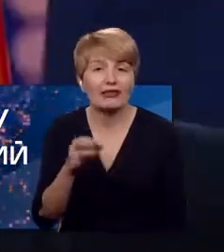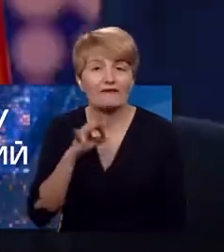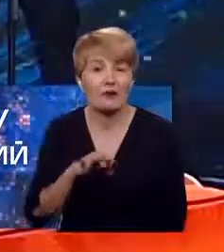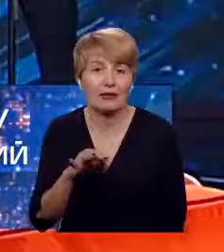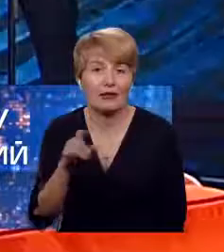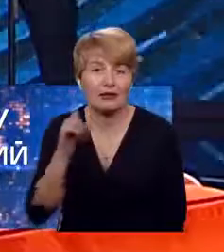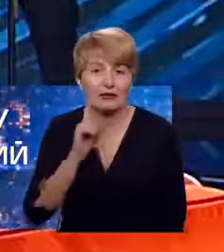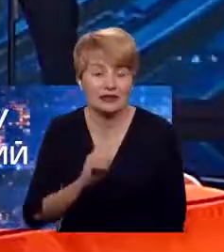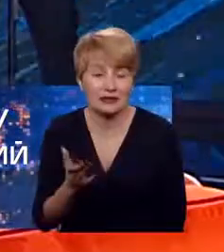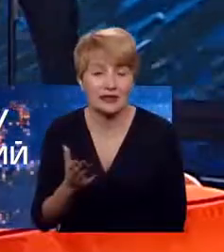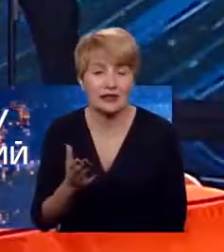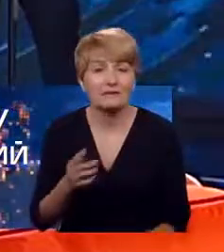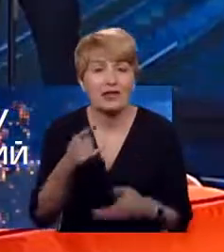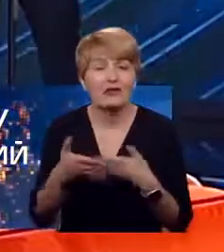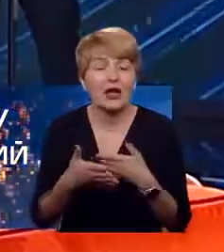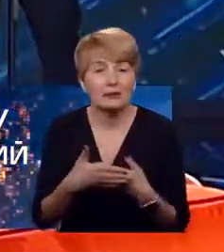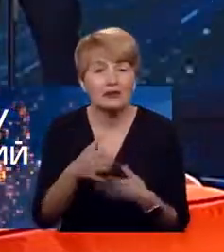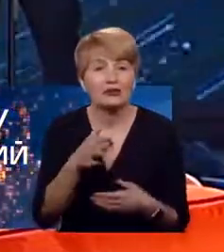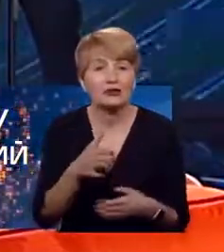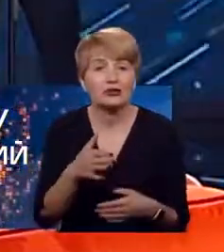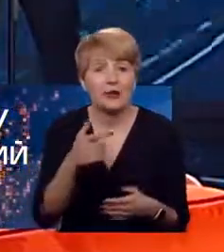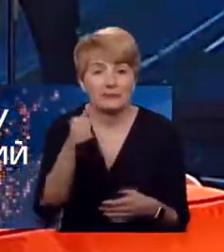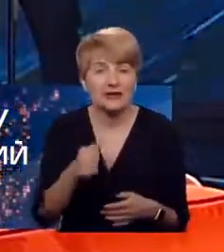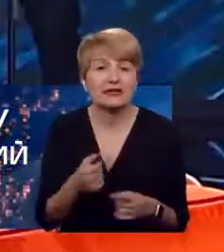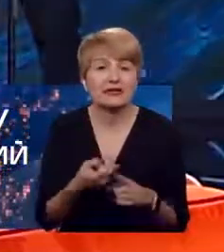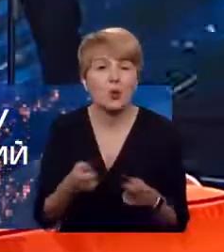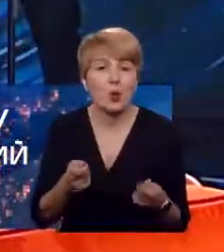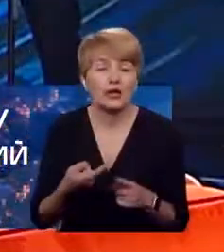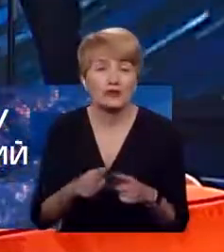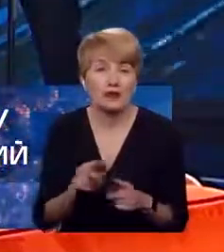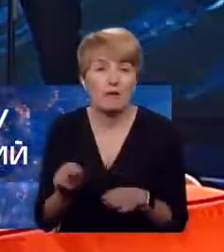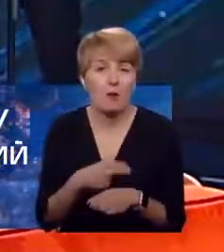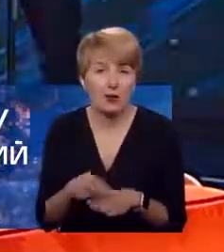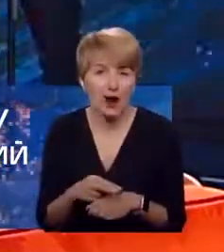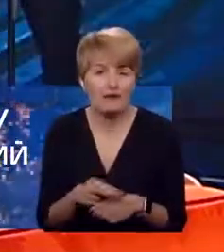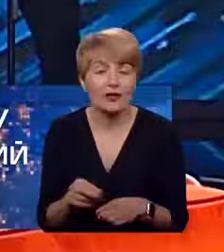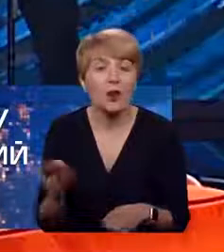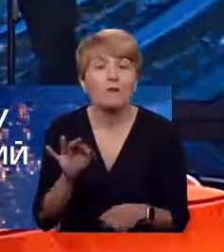найближчий місяць уряд це поправить і внесе цю зміну. Про що йде мова?